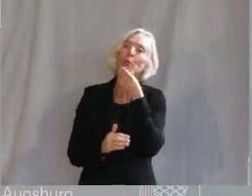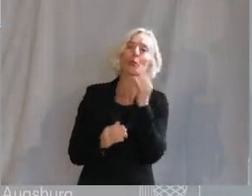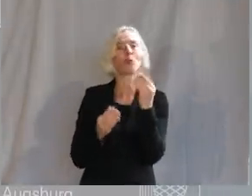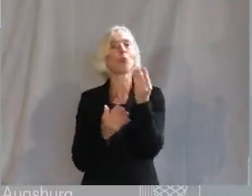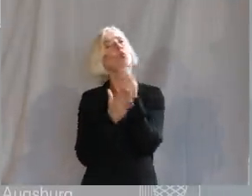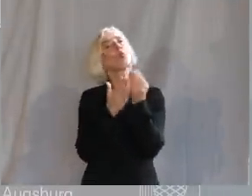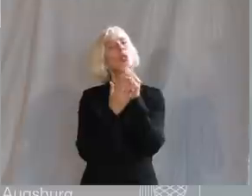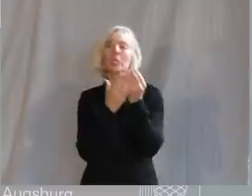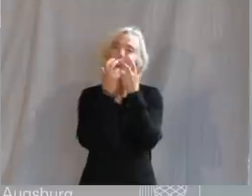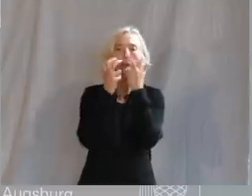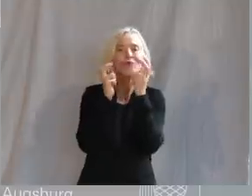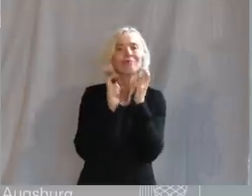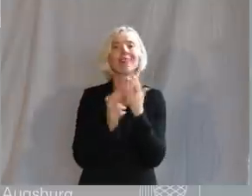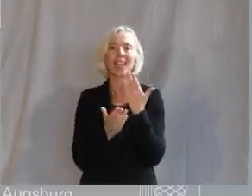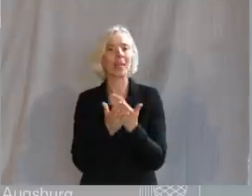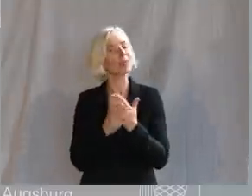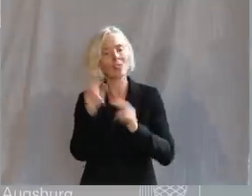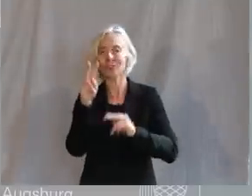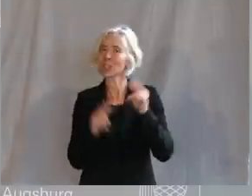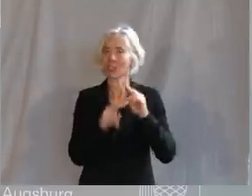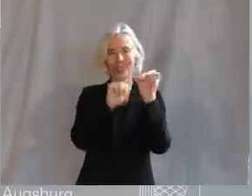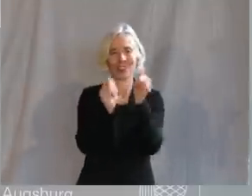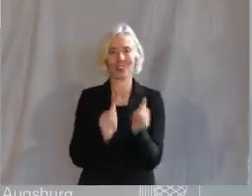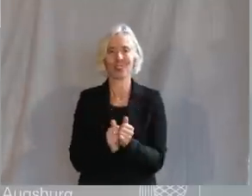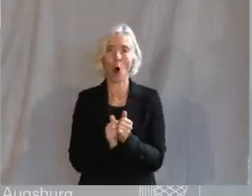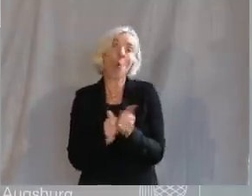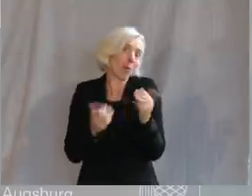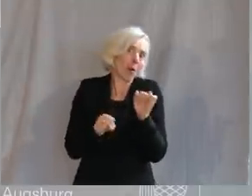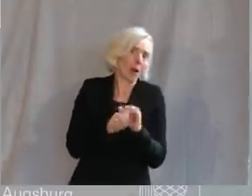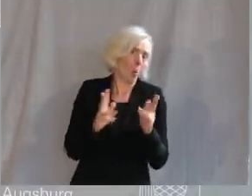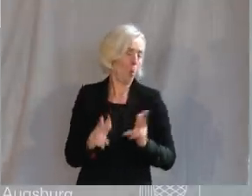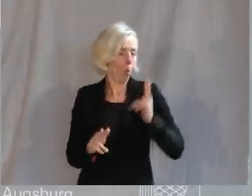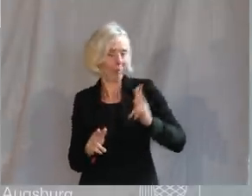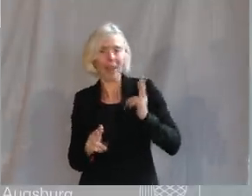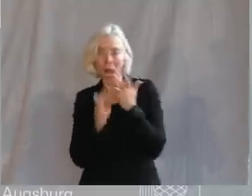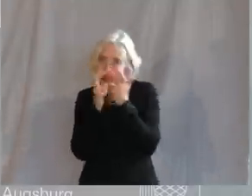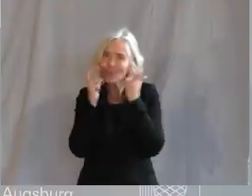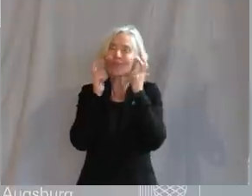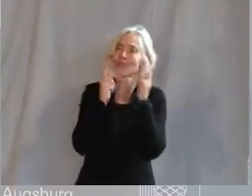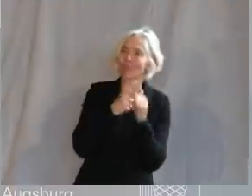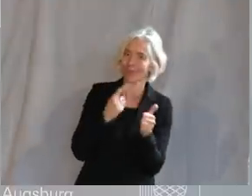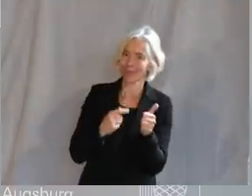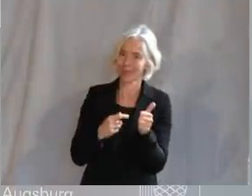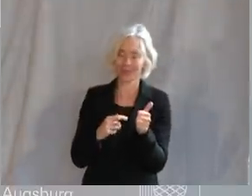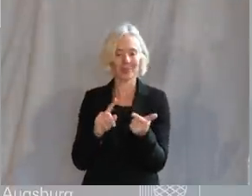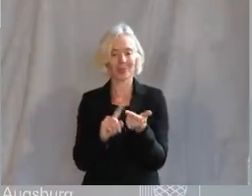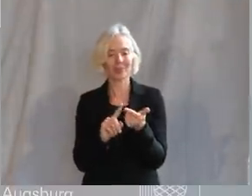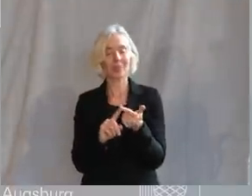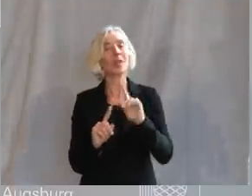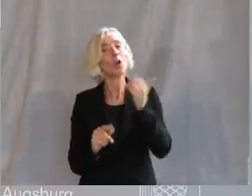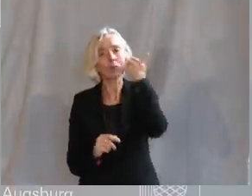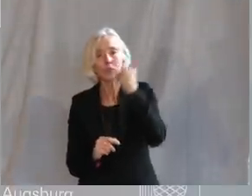oder allem anderen, das durchaus ja auch ein modisches Accessoire sein kann. Ich möchte Sie bitten, dass Sie